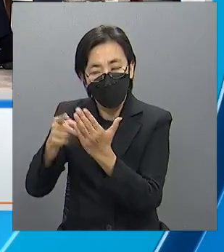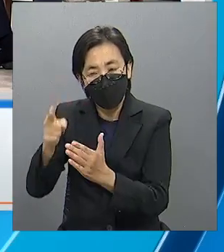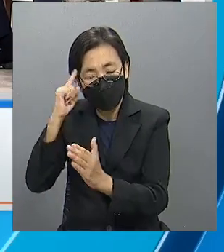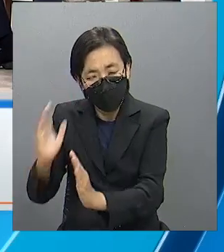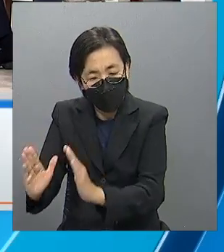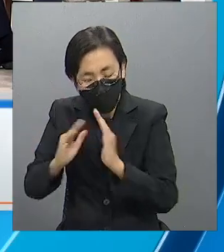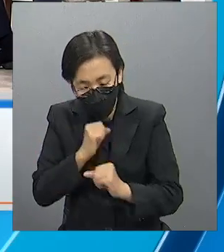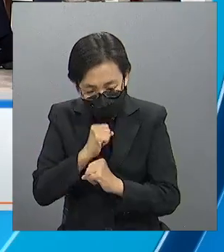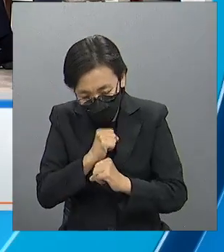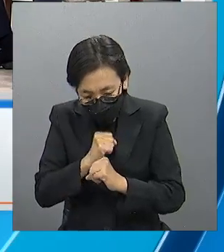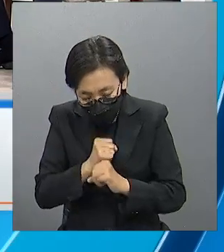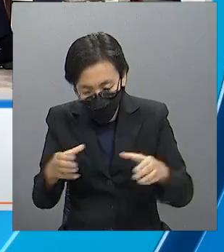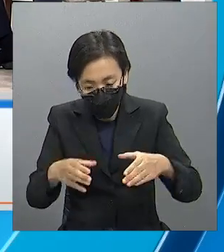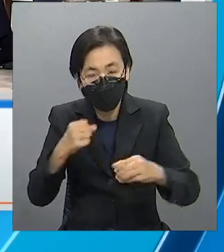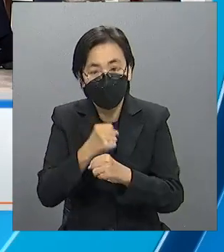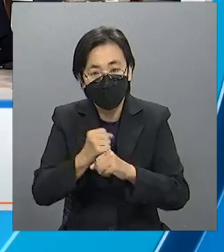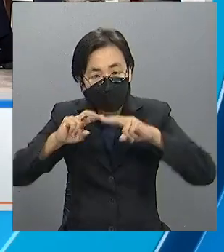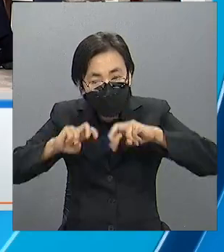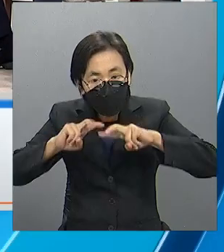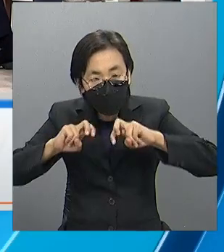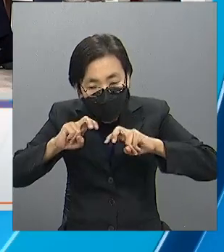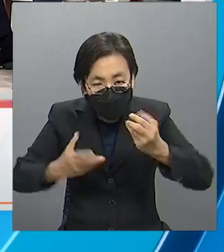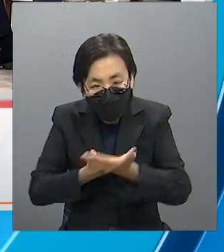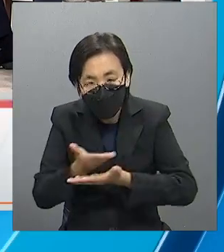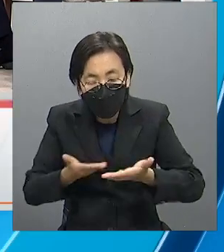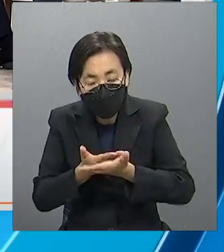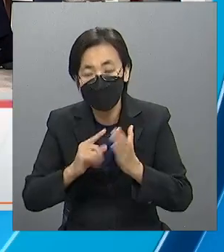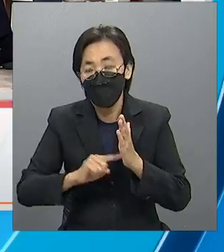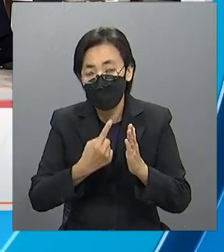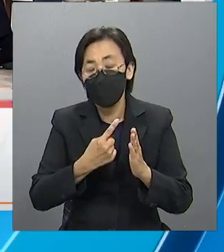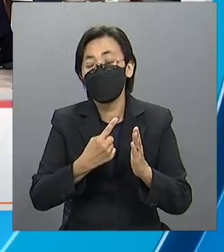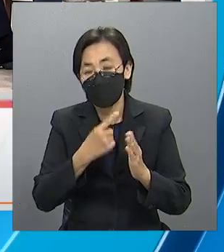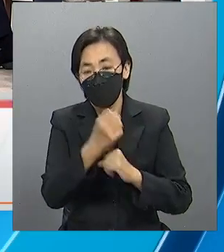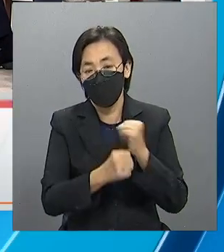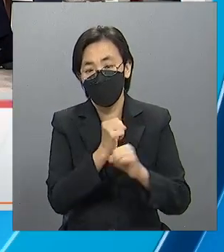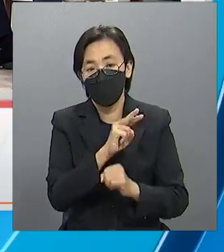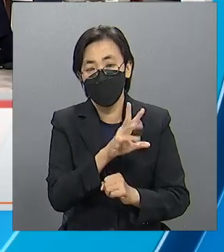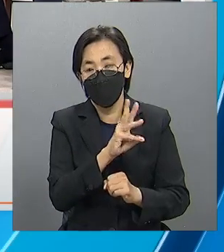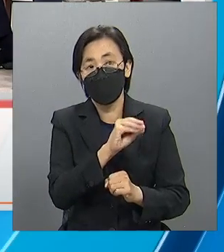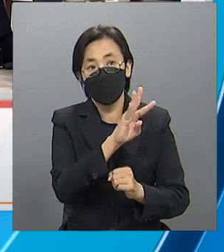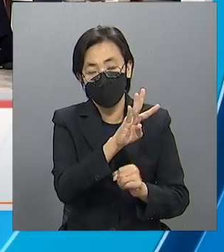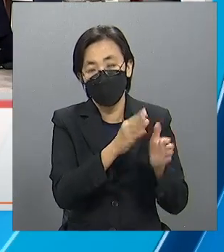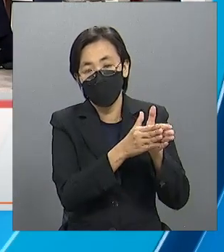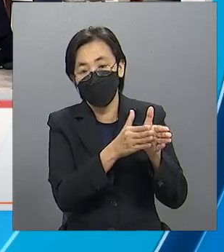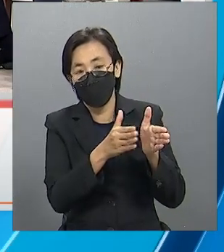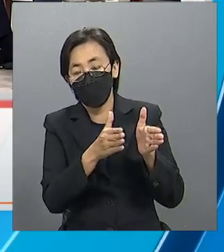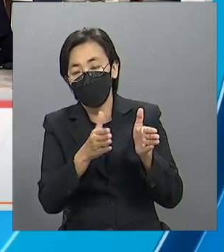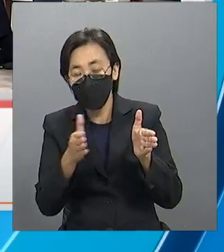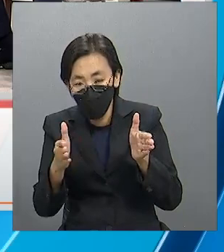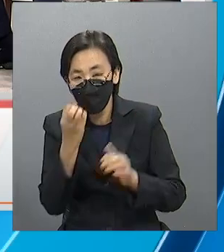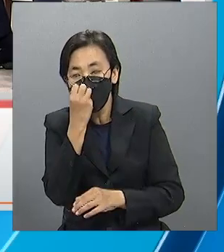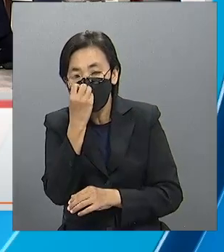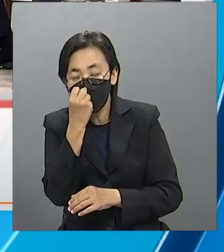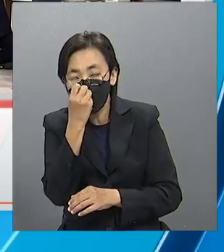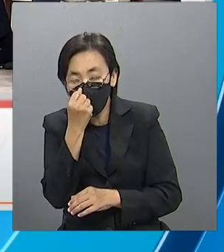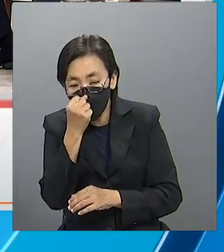ยตขนดทำงานข้มาศึกษาเรื่องนี้ครับตงแต่ต้นปี 2500 เข aspiration สิแล้วก็จนเราเปิดใหทดสอบ ในช่วเดคนฐา